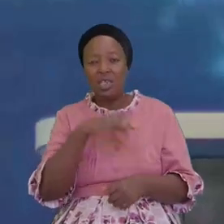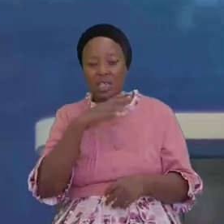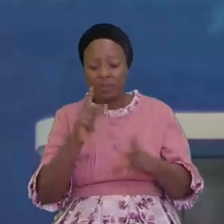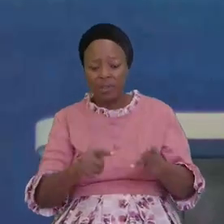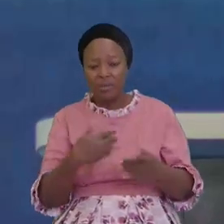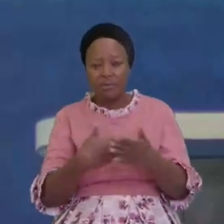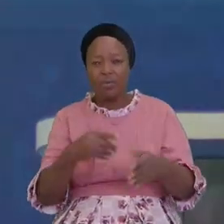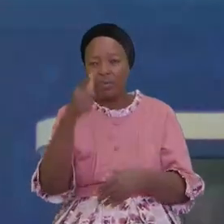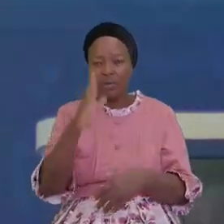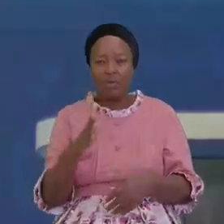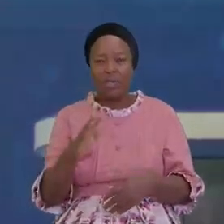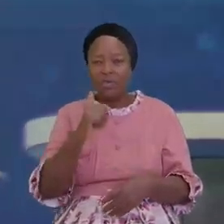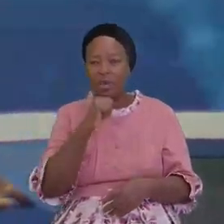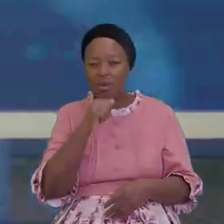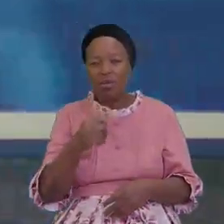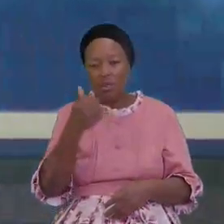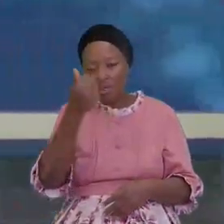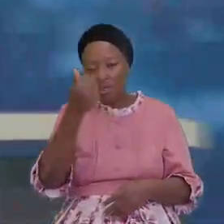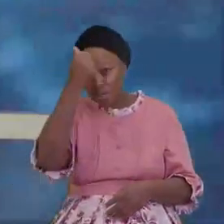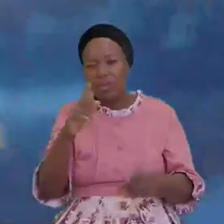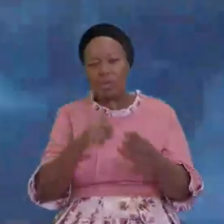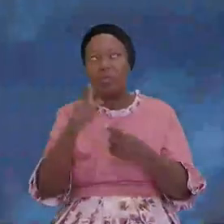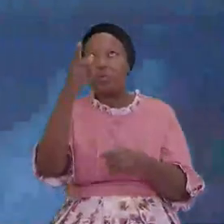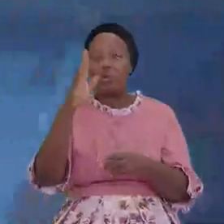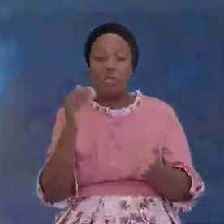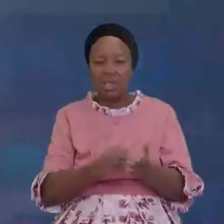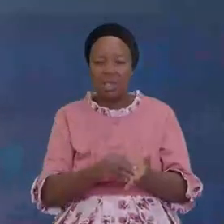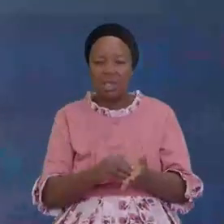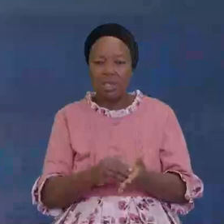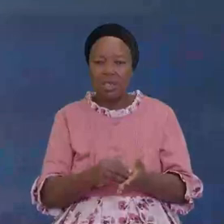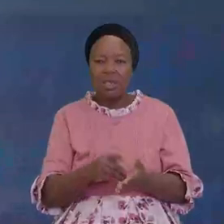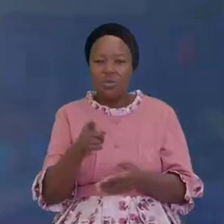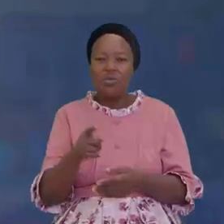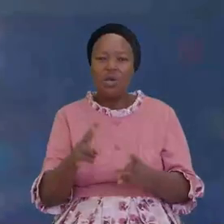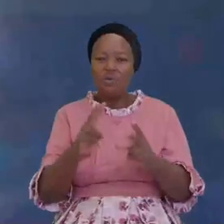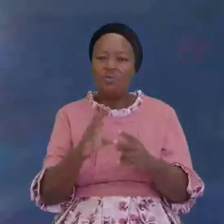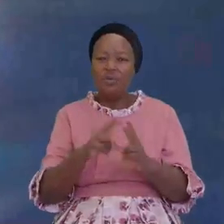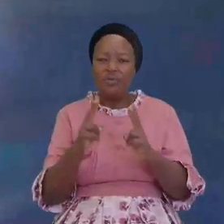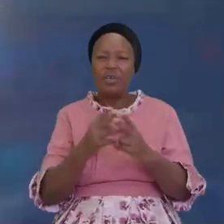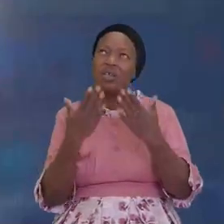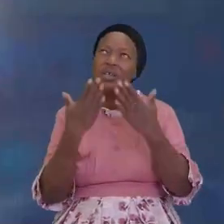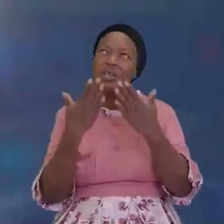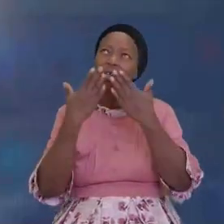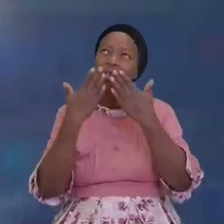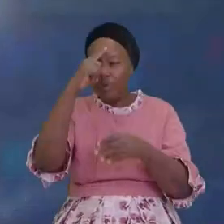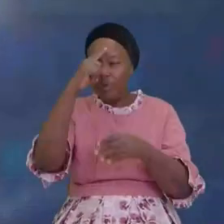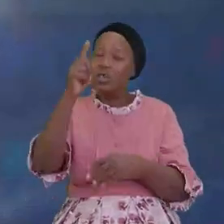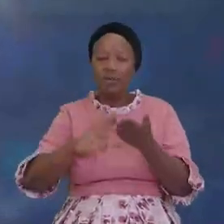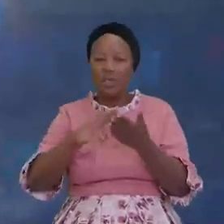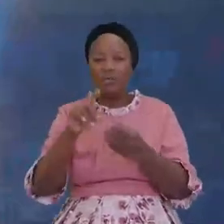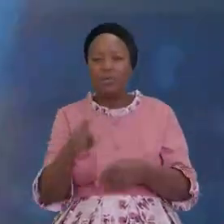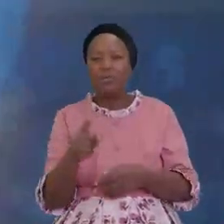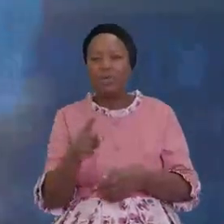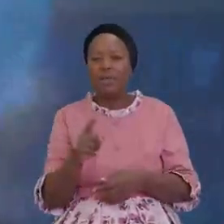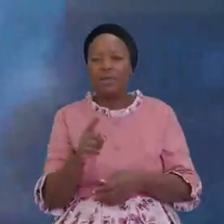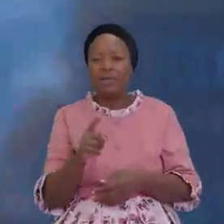Tu ne défies plus Dieu. Tu n'es plus désobéissant à Dieu. Tu es